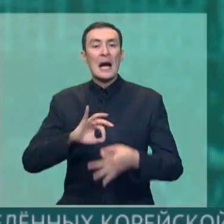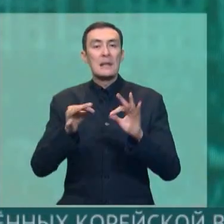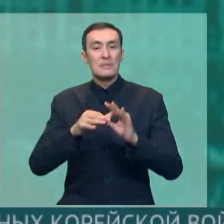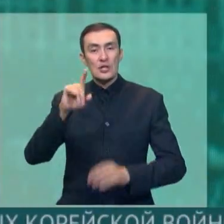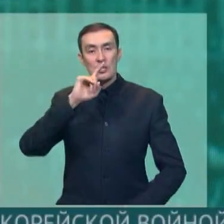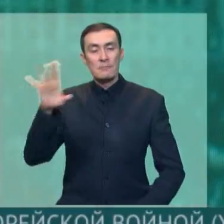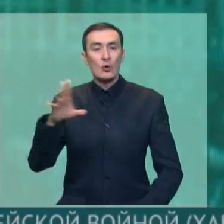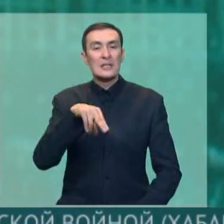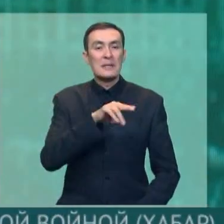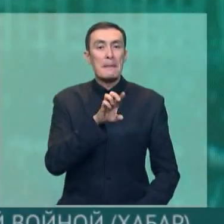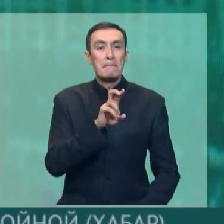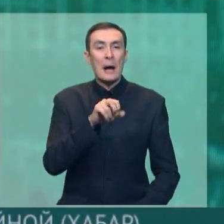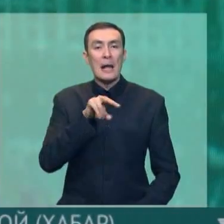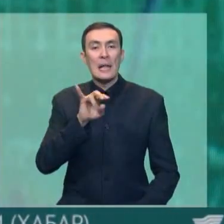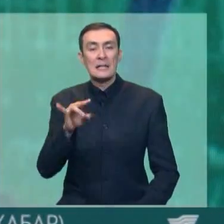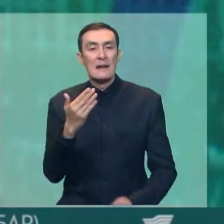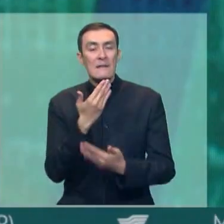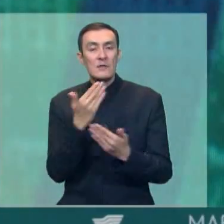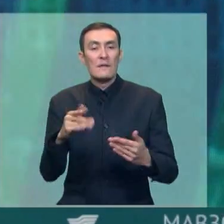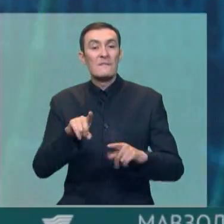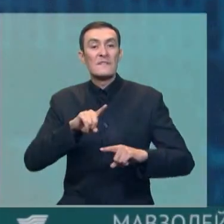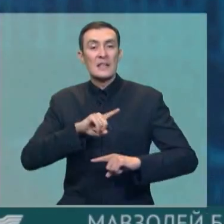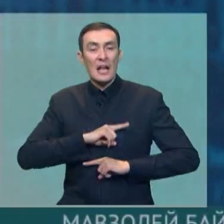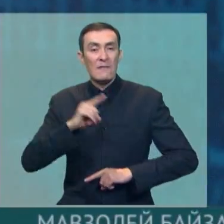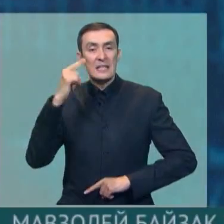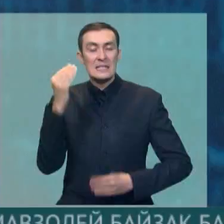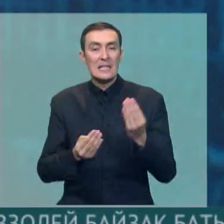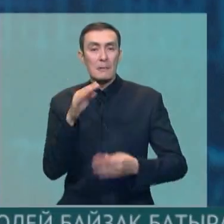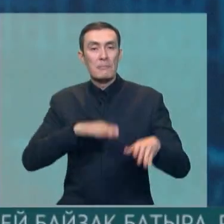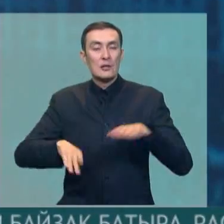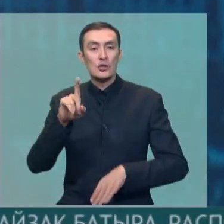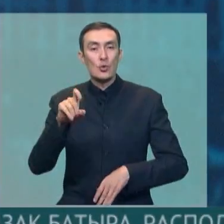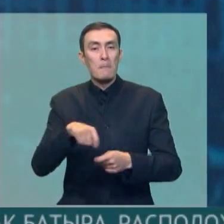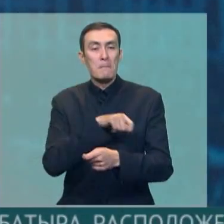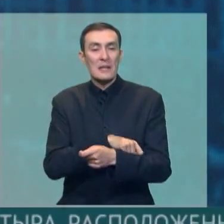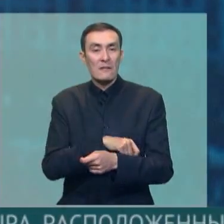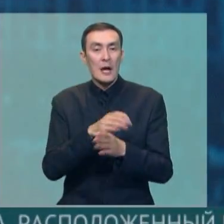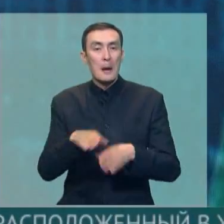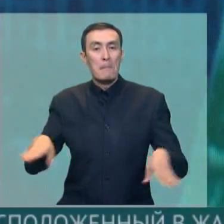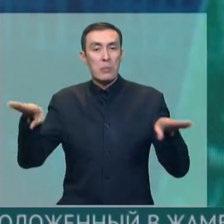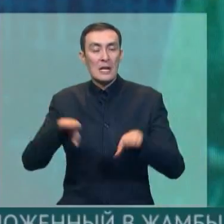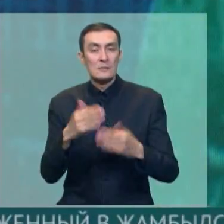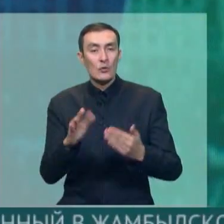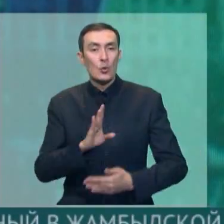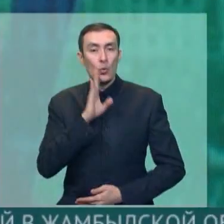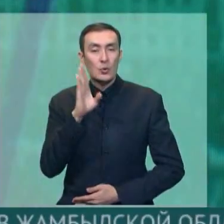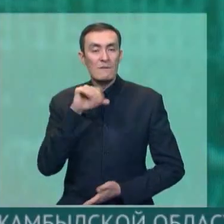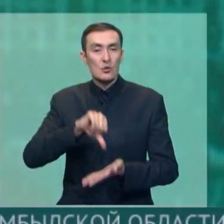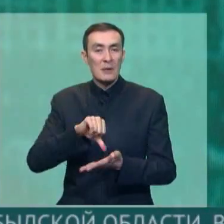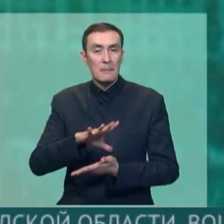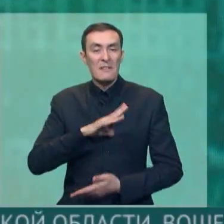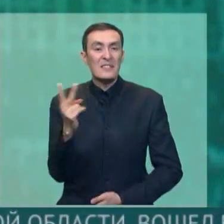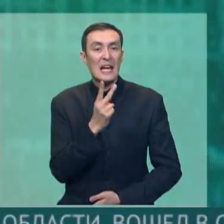Олимпийский чемпион Дмитрий Баландин вышел в финал азиатских игр в плавании на 100 метров брасом. В сегодняшнем утреннем выступлении он